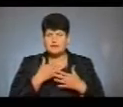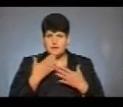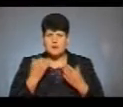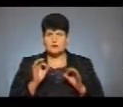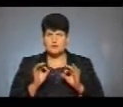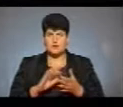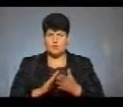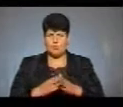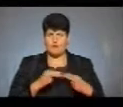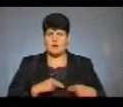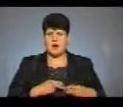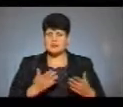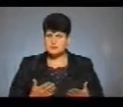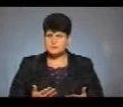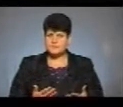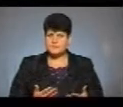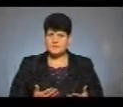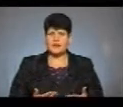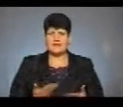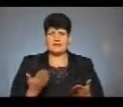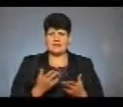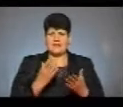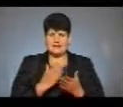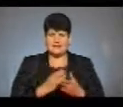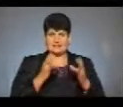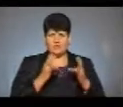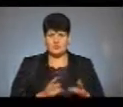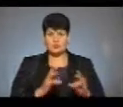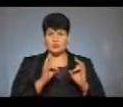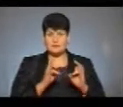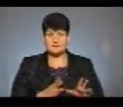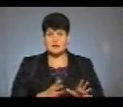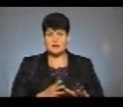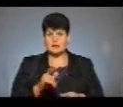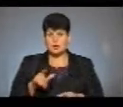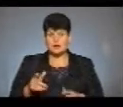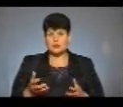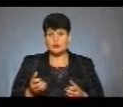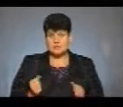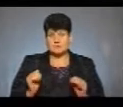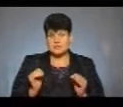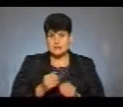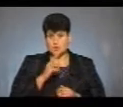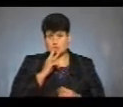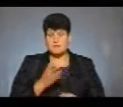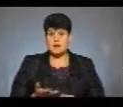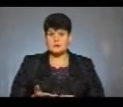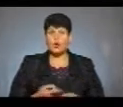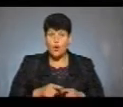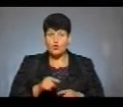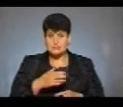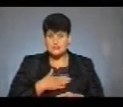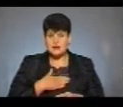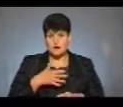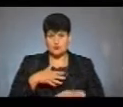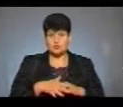умов праці, яке є травматично небезпечне, і де людина, певно, отримує низьку заробітну плату. Оце в моєму